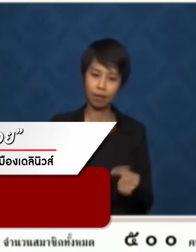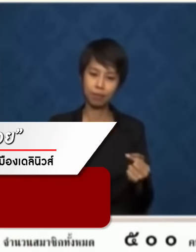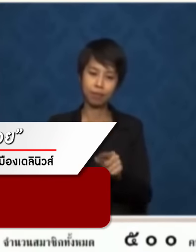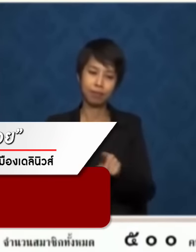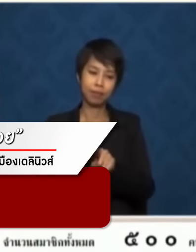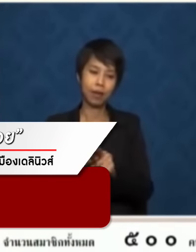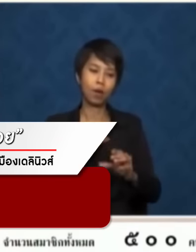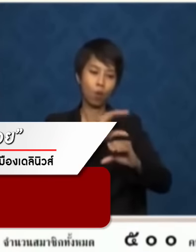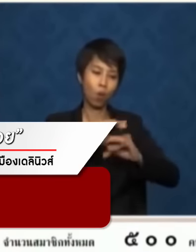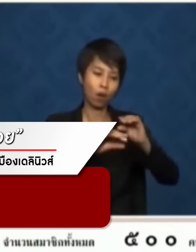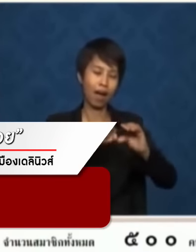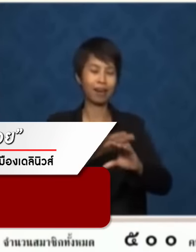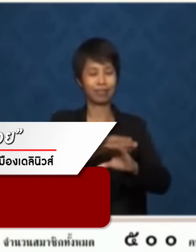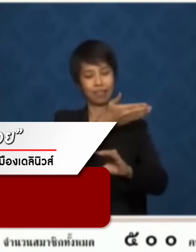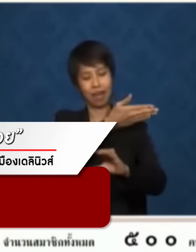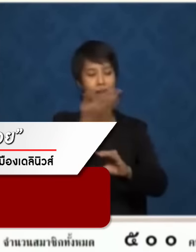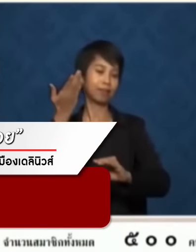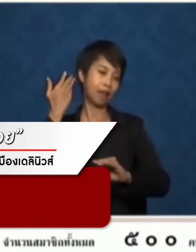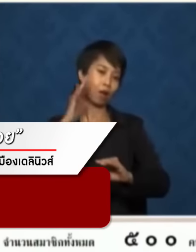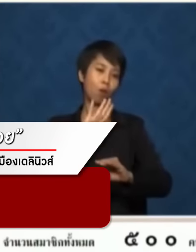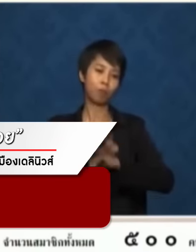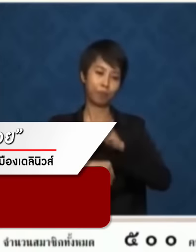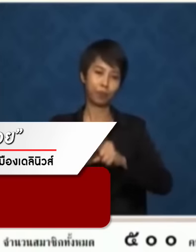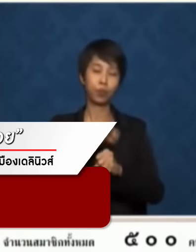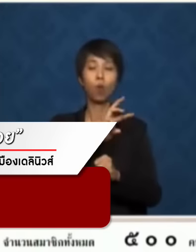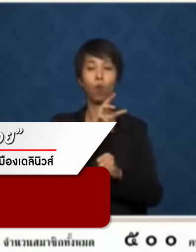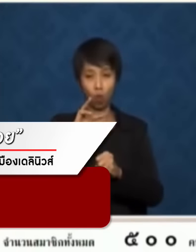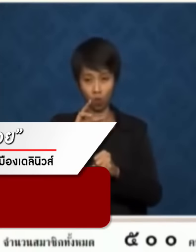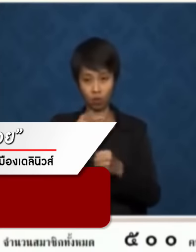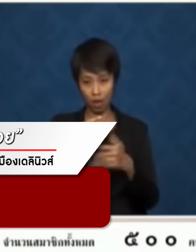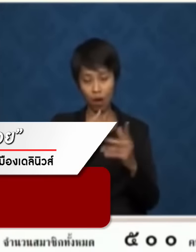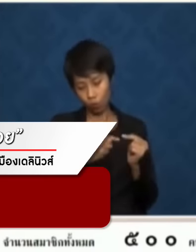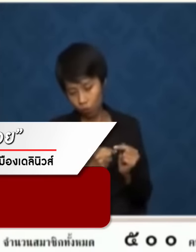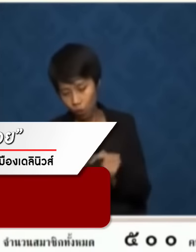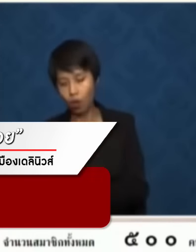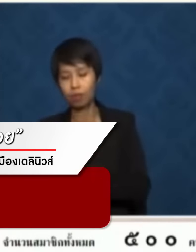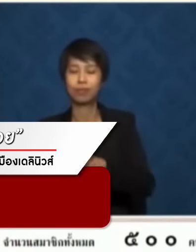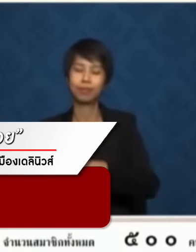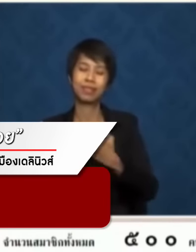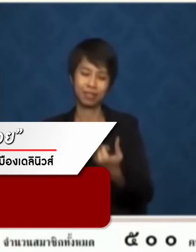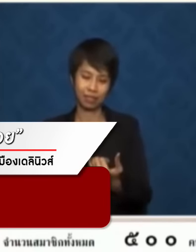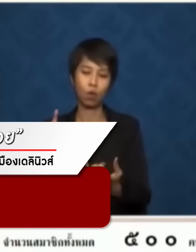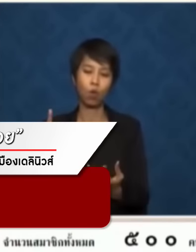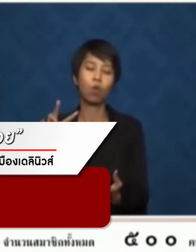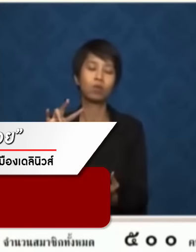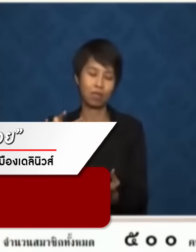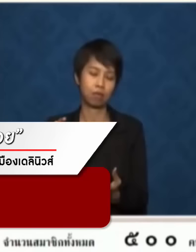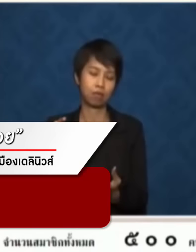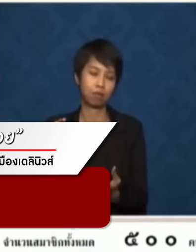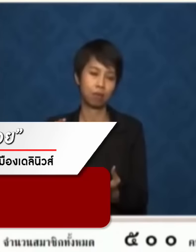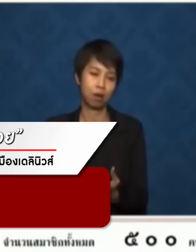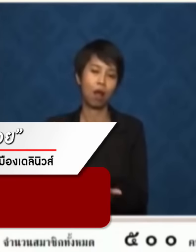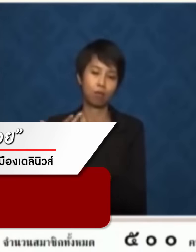งกลางเดือนสิงหานะครับถ้าดูไทม์ไลน์แล้วเนี่ยดูแล้วเนี่ยปีนี้เนี่ยงบประมาณเนี่ยปี68จะไม่ช้าเหมือน